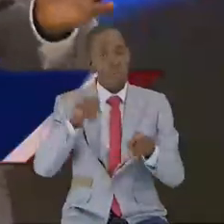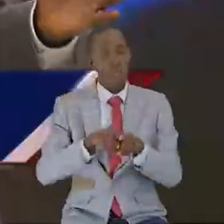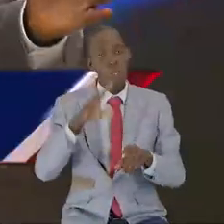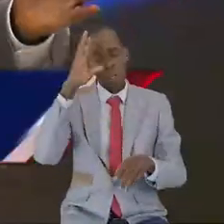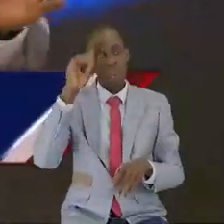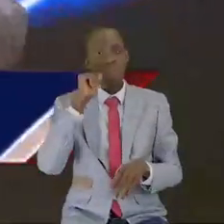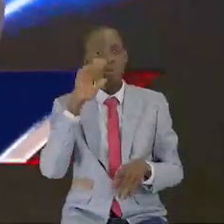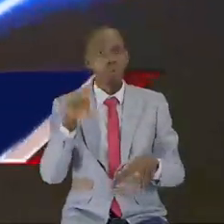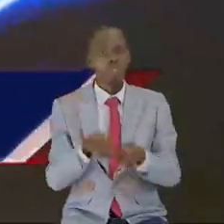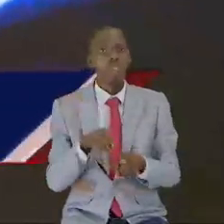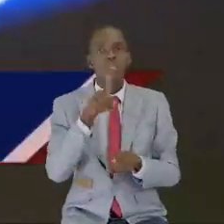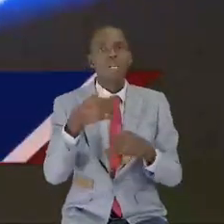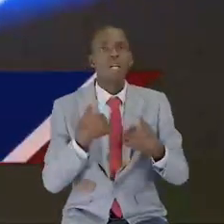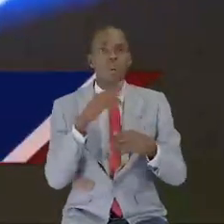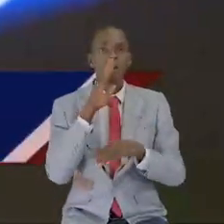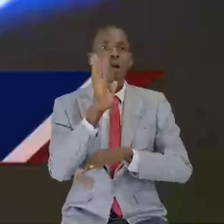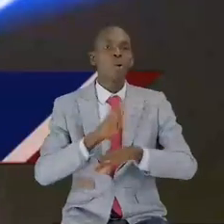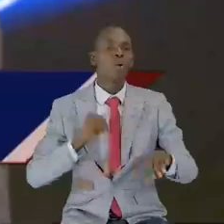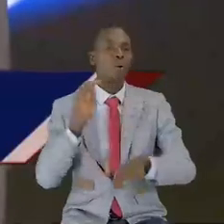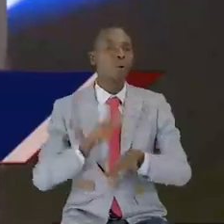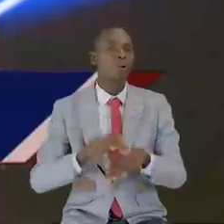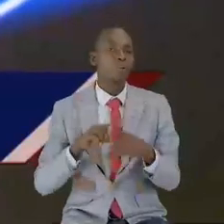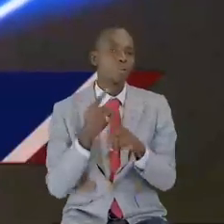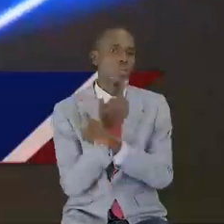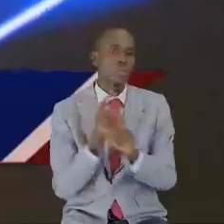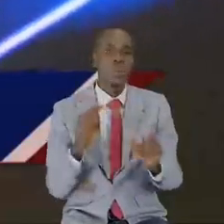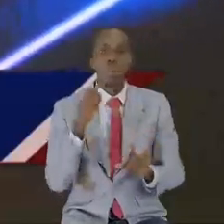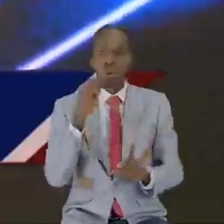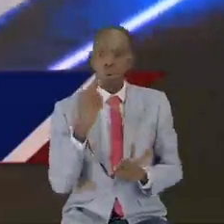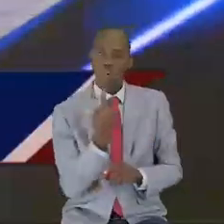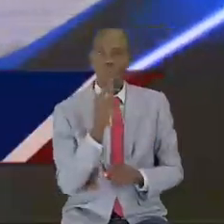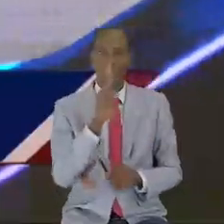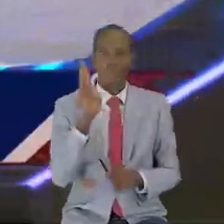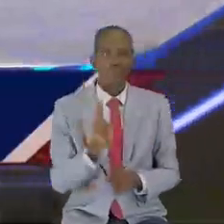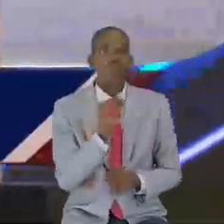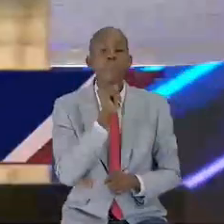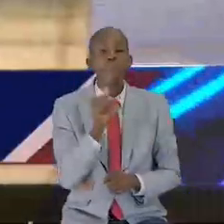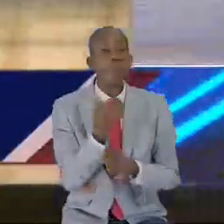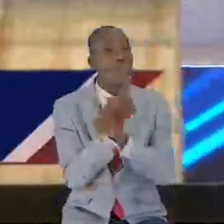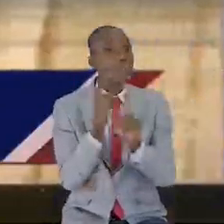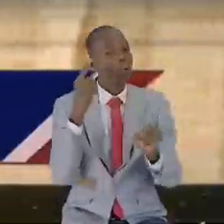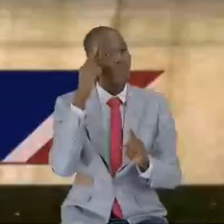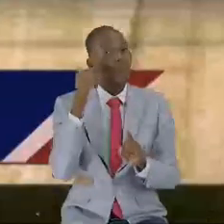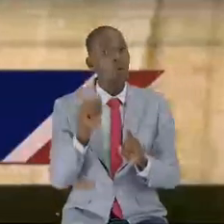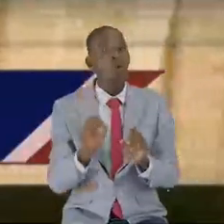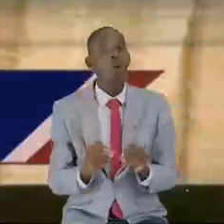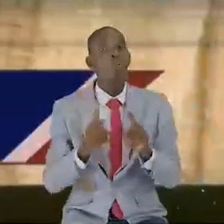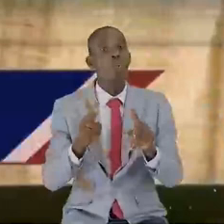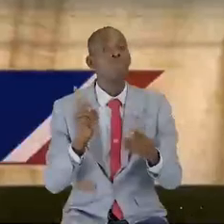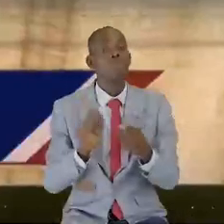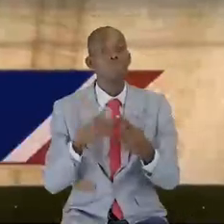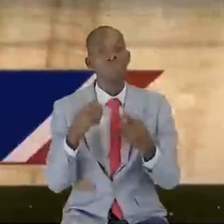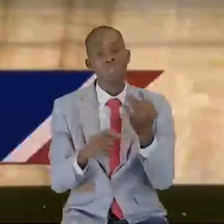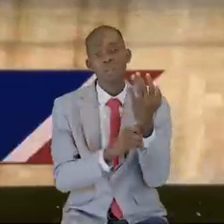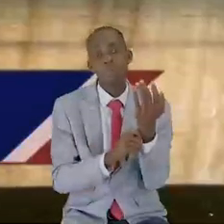Galates 5, 13. Galates 5, 13. Frères, vous avez été